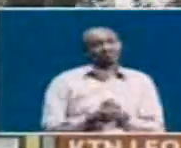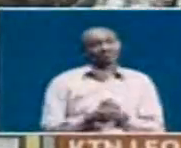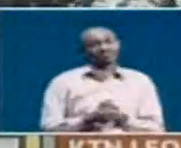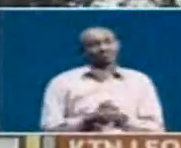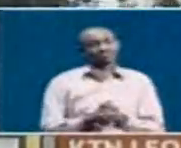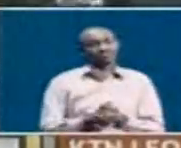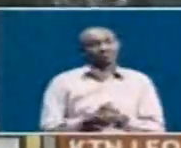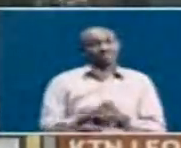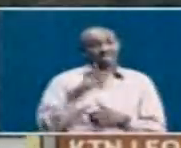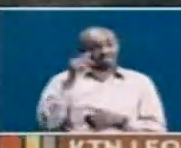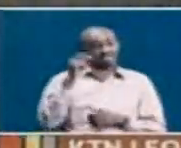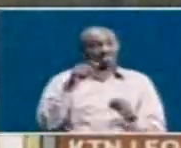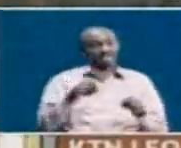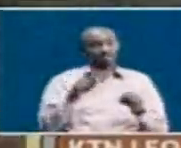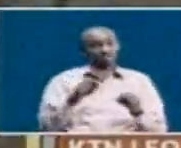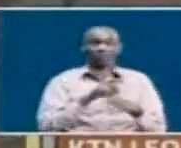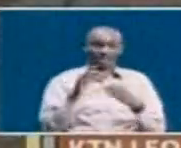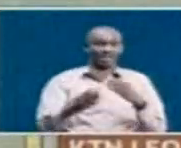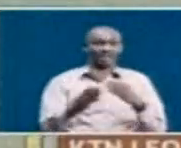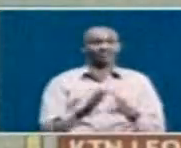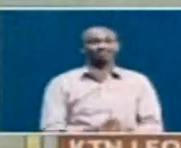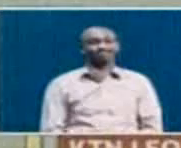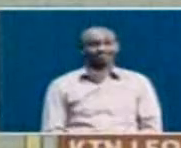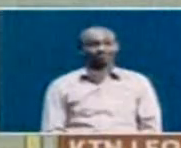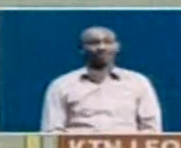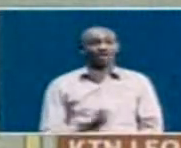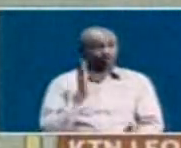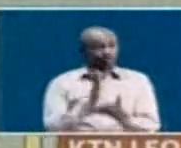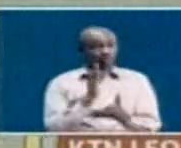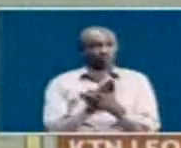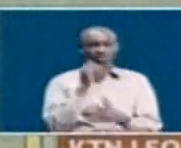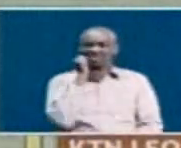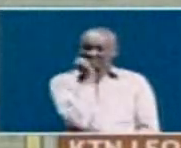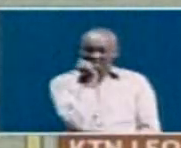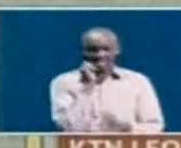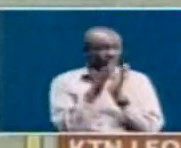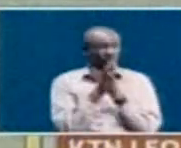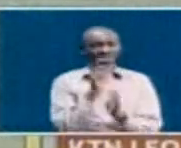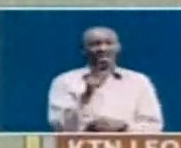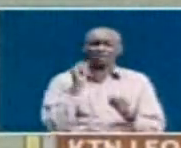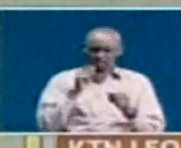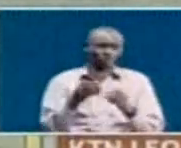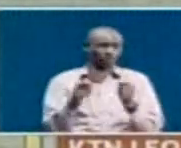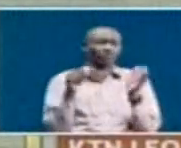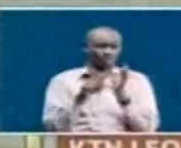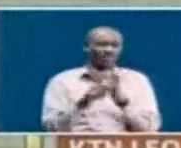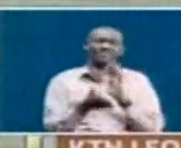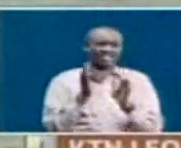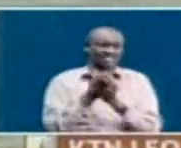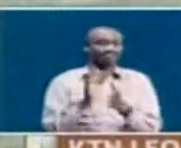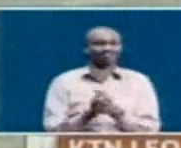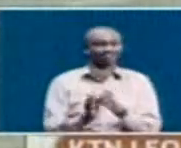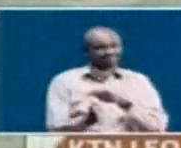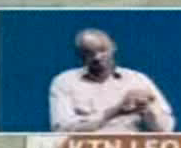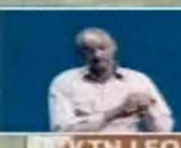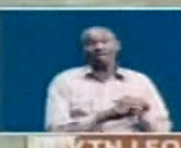Hussein Mohamed, KTN Leo Weekend. Bila shaka ni hali ya kusikitisha hiyo, na suluhu ya haraka lazima ipatikane. Naibu